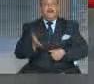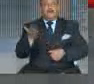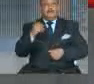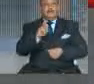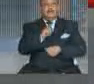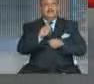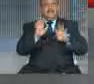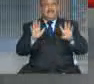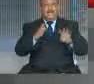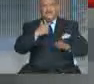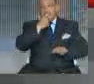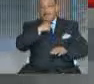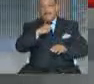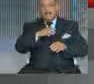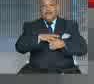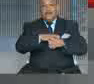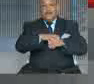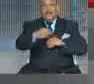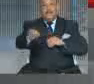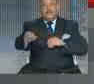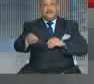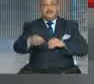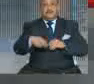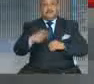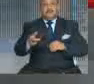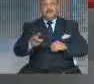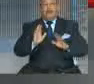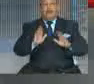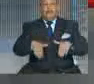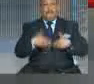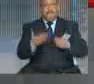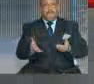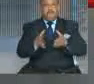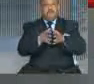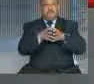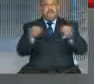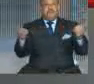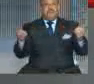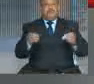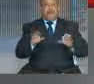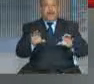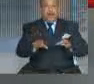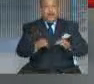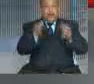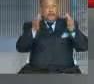يعد. فرجاء ممن تتوفر لديه معلومات الاتصال على الرقم